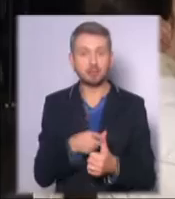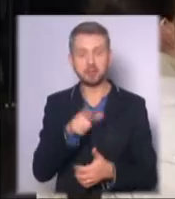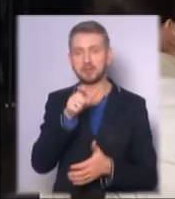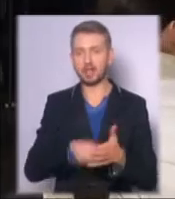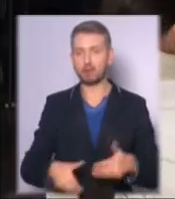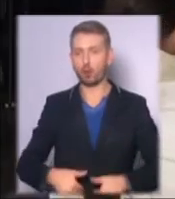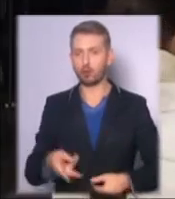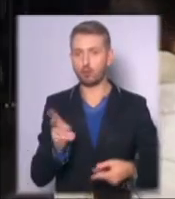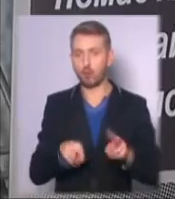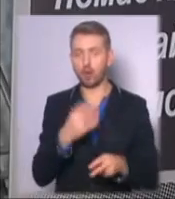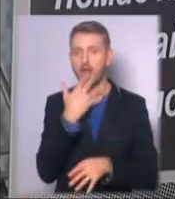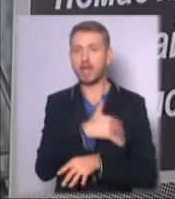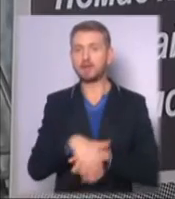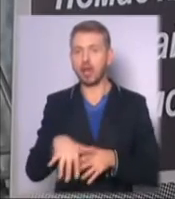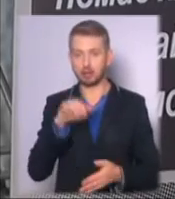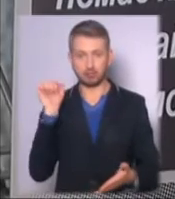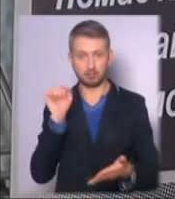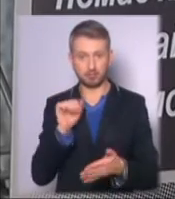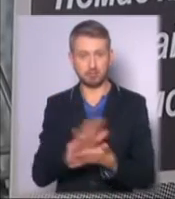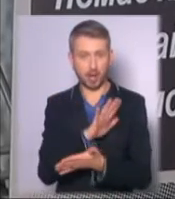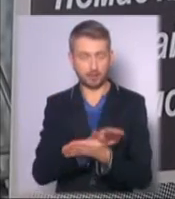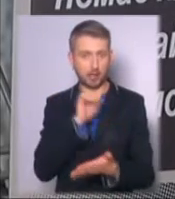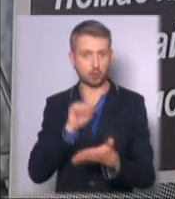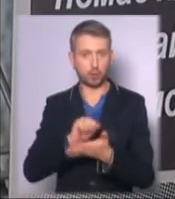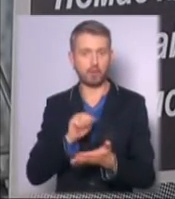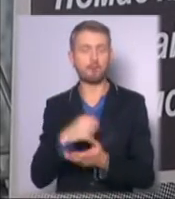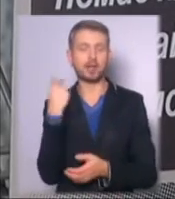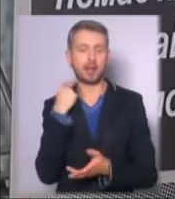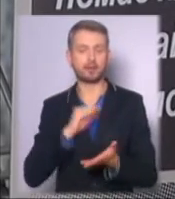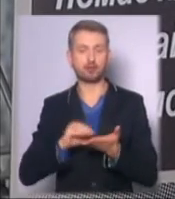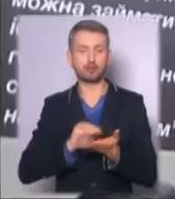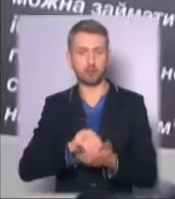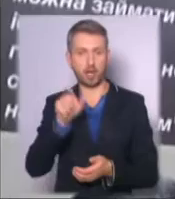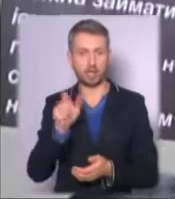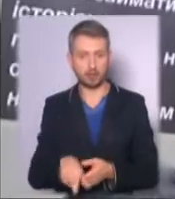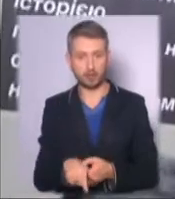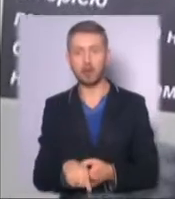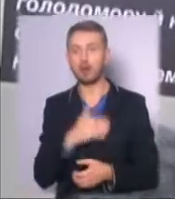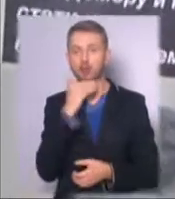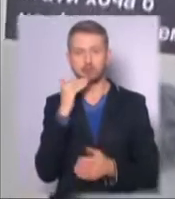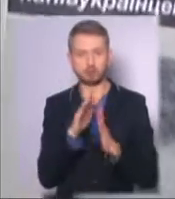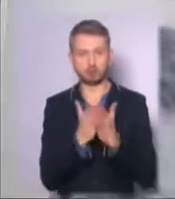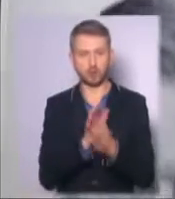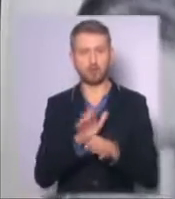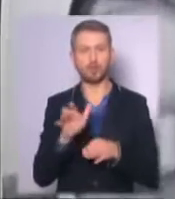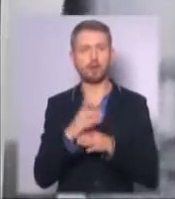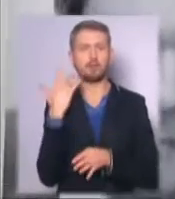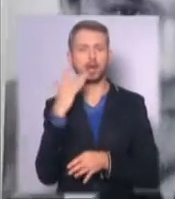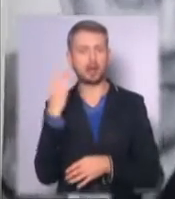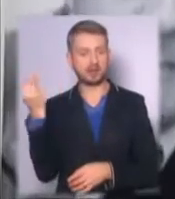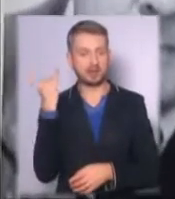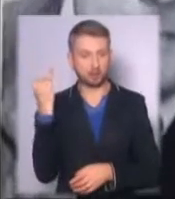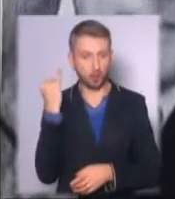пресі надрукував британський журналіст Гаррет Джонс. Тритомник майже 200 усних свідчень про нищівний голод видав американський історик Джеймс